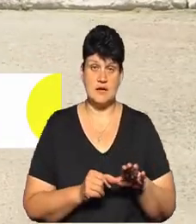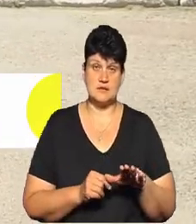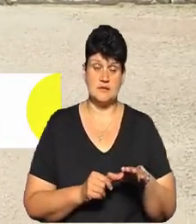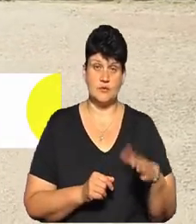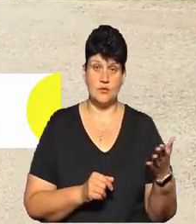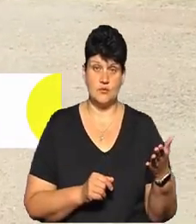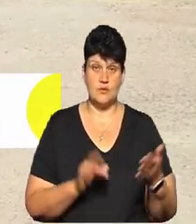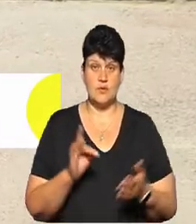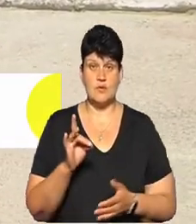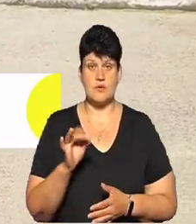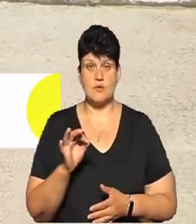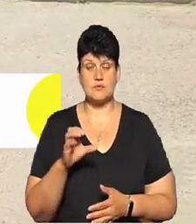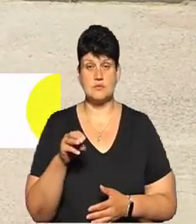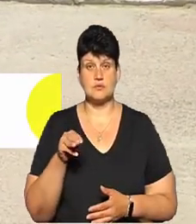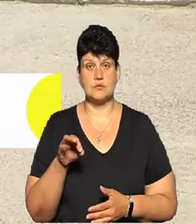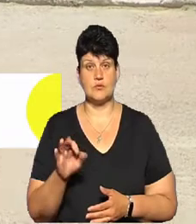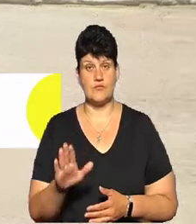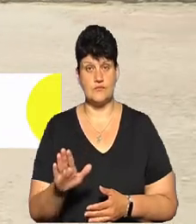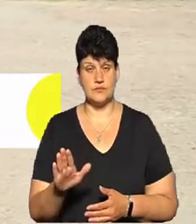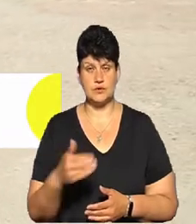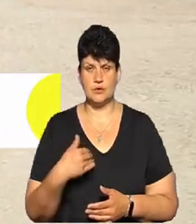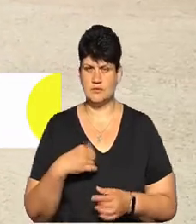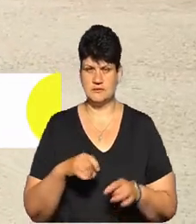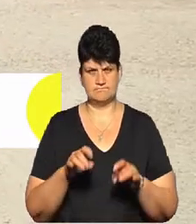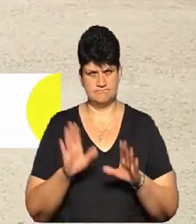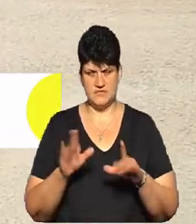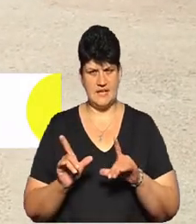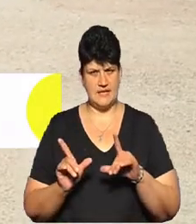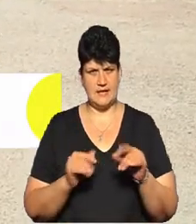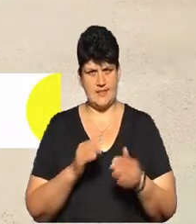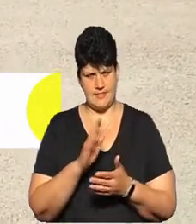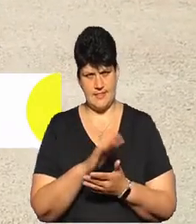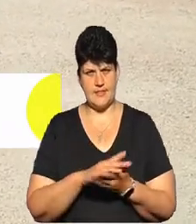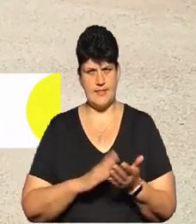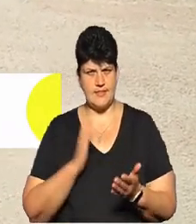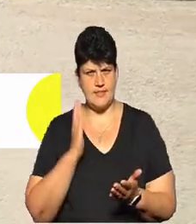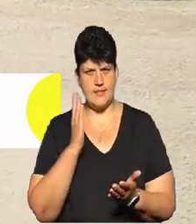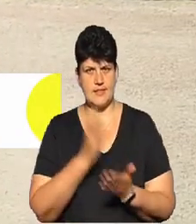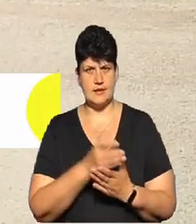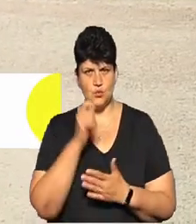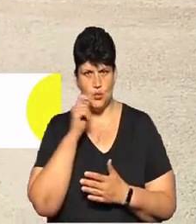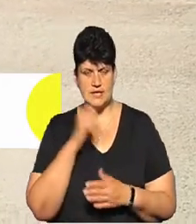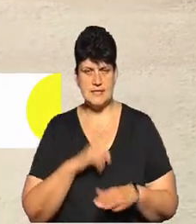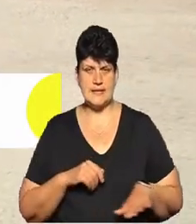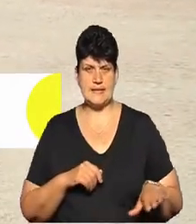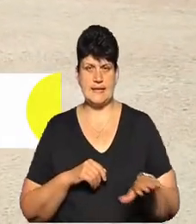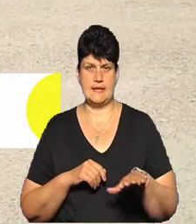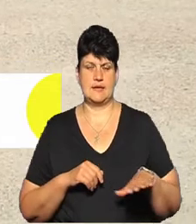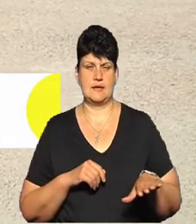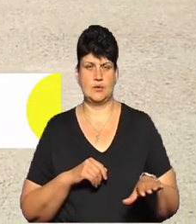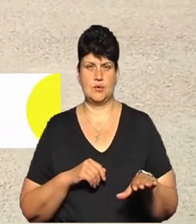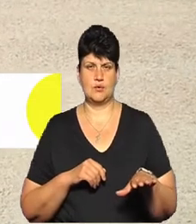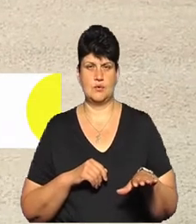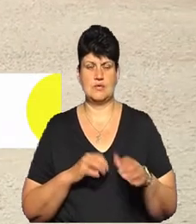Ростову, но мы решили ехать дальше по украинской территории, к